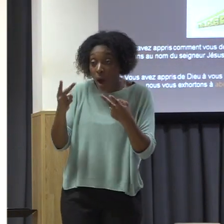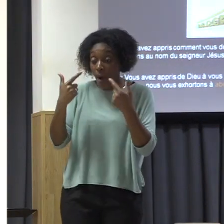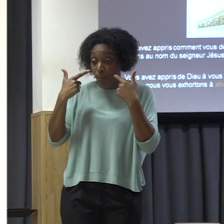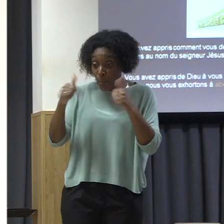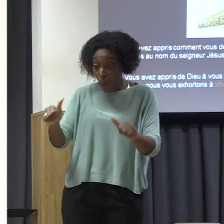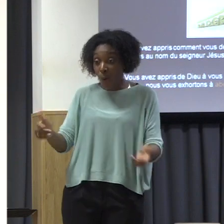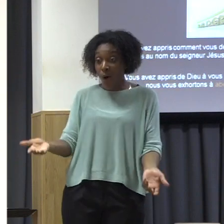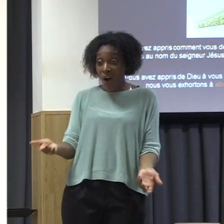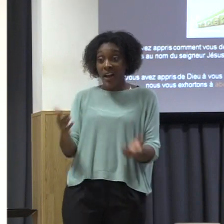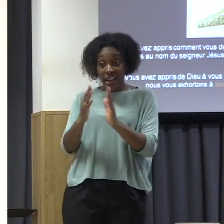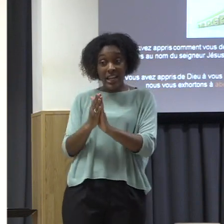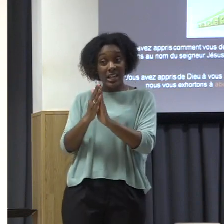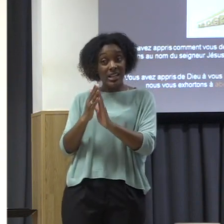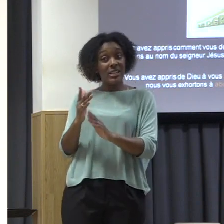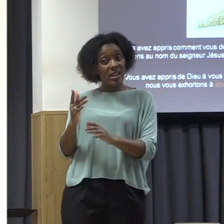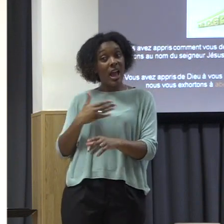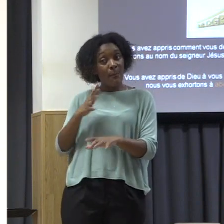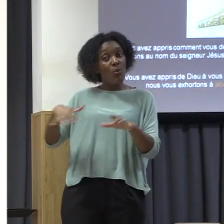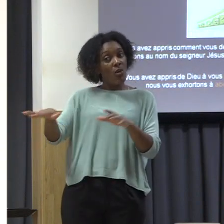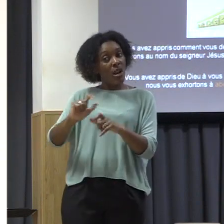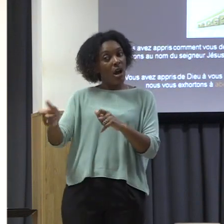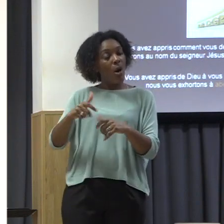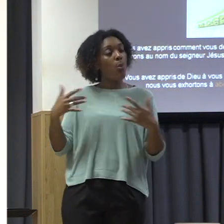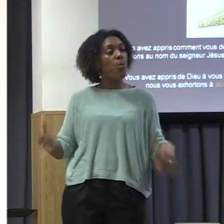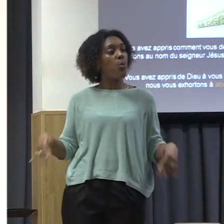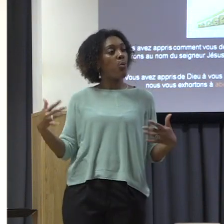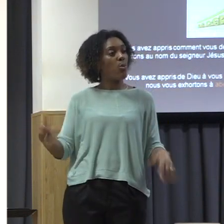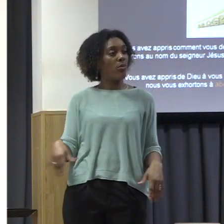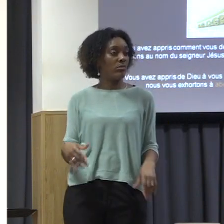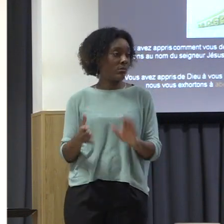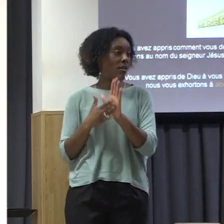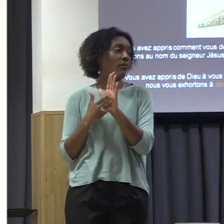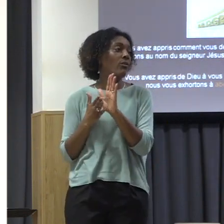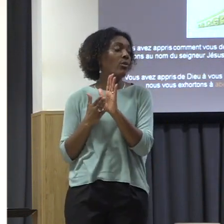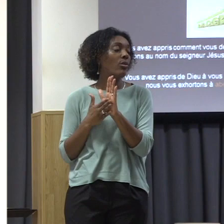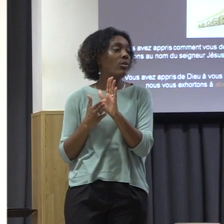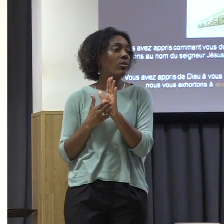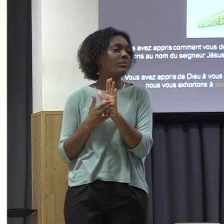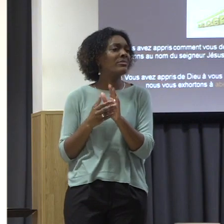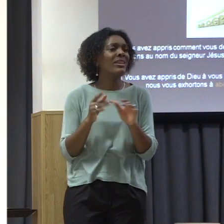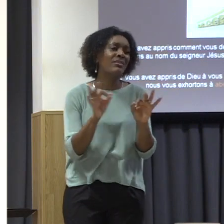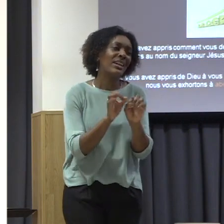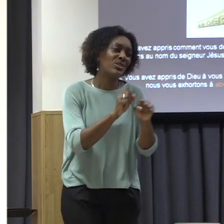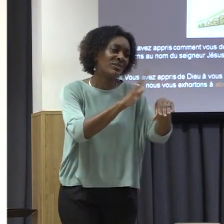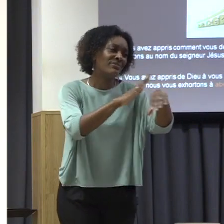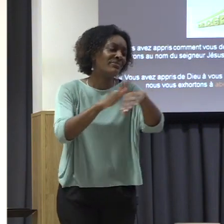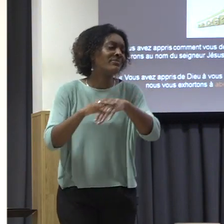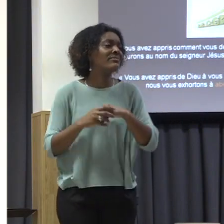que vous faites, il sait que c'est ainsi qu'il se comporte. Comprenons bien, frères et sœurs,